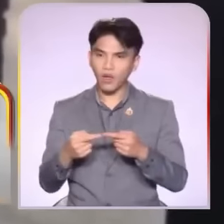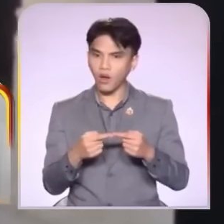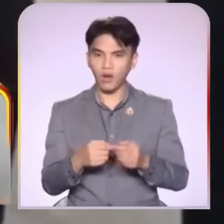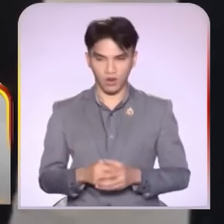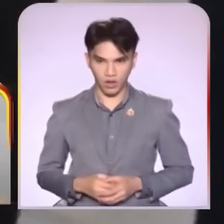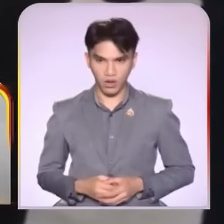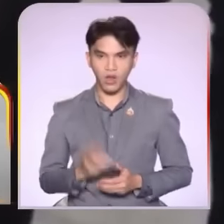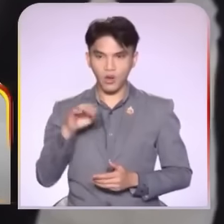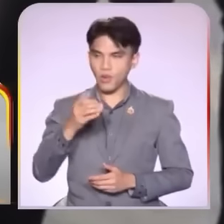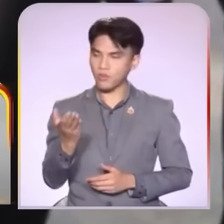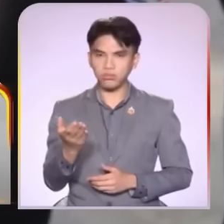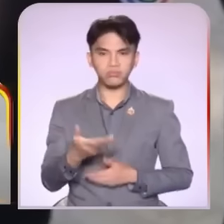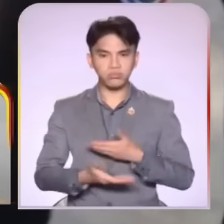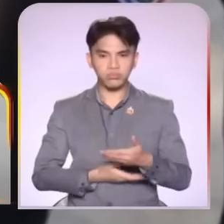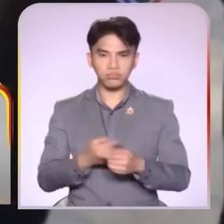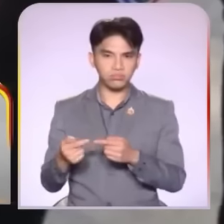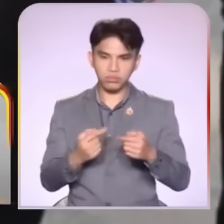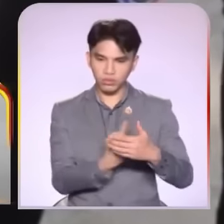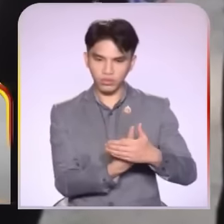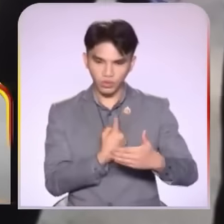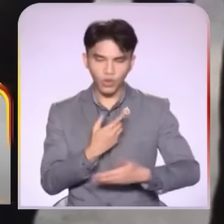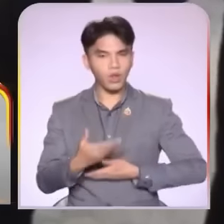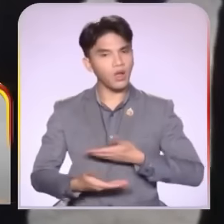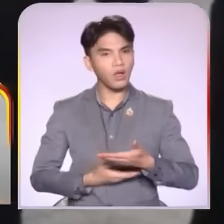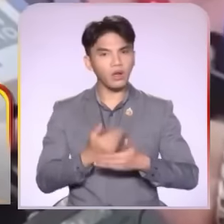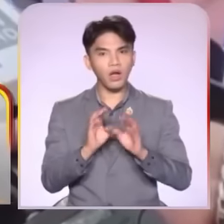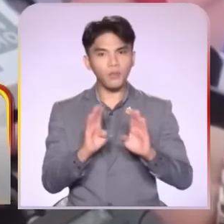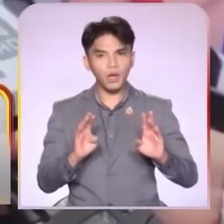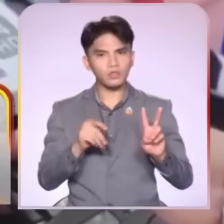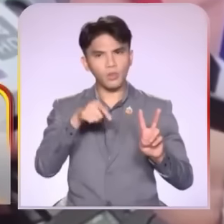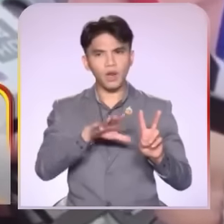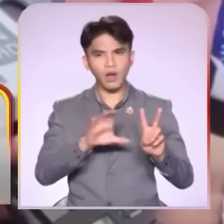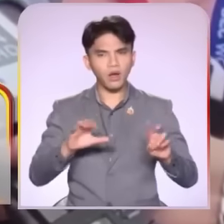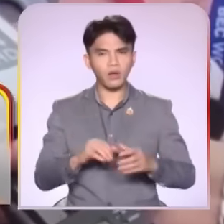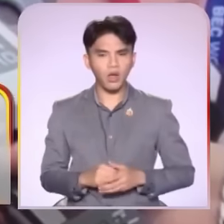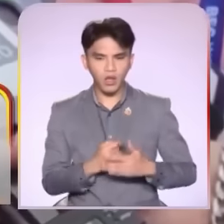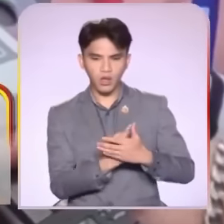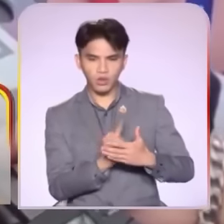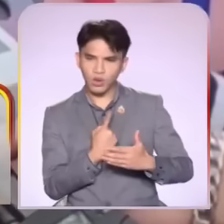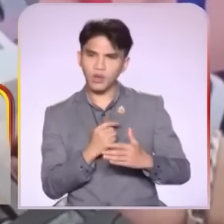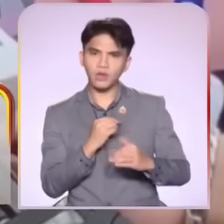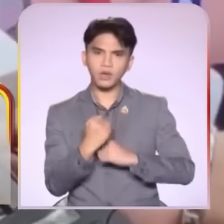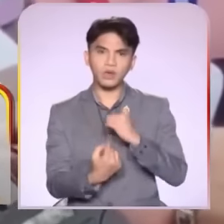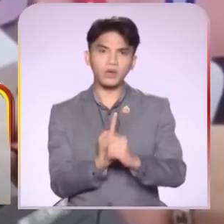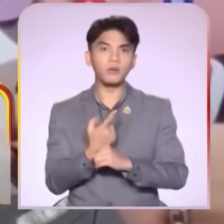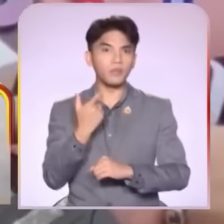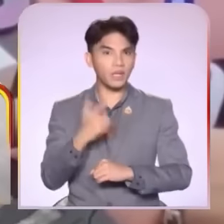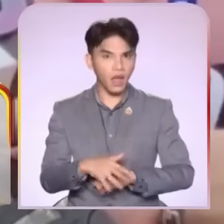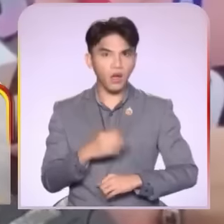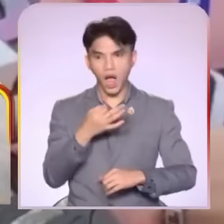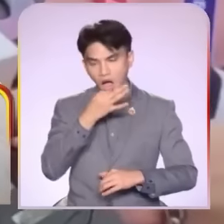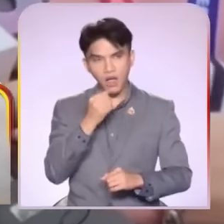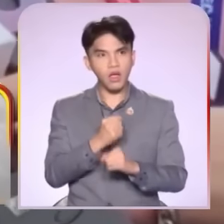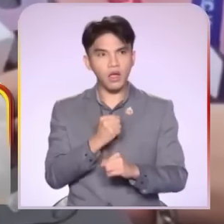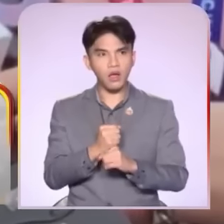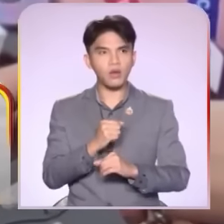อและได้ติดต่อมาที่บริษัทจากนั้นก็เข้ามาเป็นตัวแทนระดับดีลเลอร์เปิดบินอยู่ที่ 2,500 บาทเป็นตัวแทนมาประมาณ1ปีแล้วทำเป็นอาชี